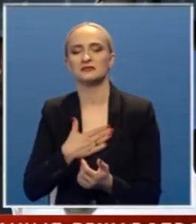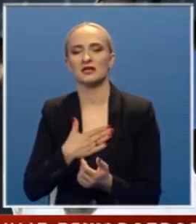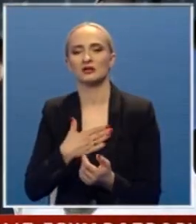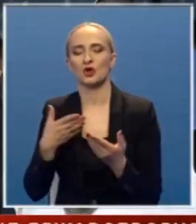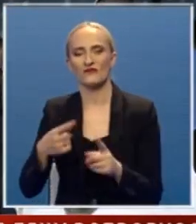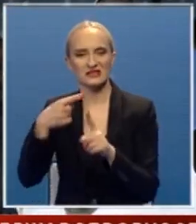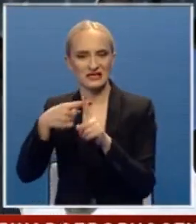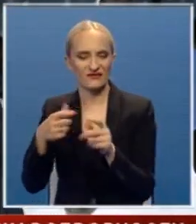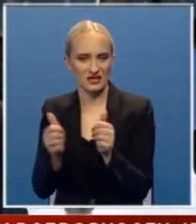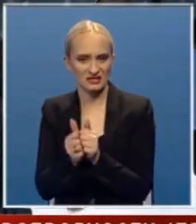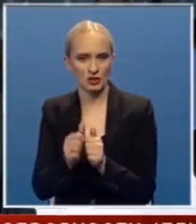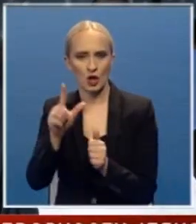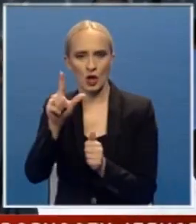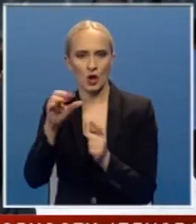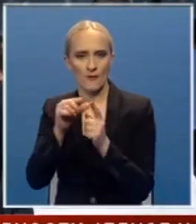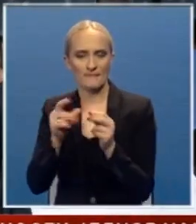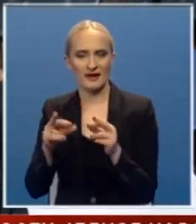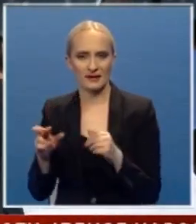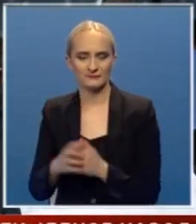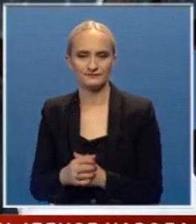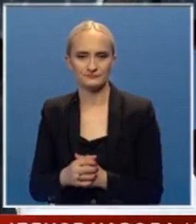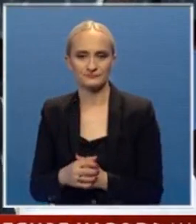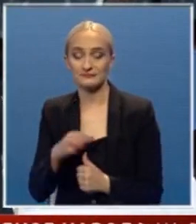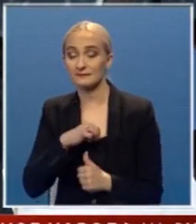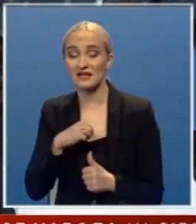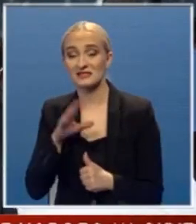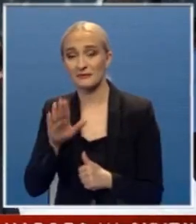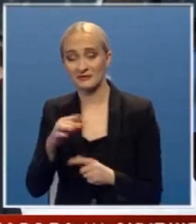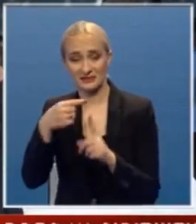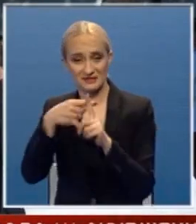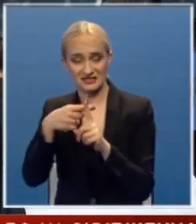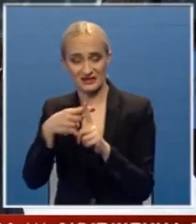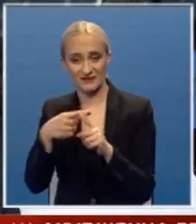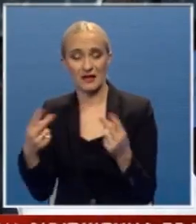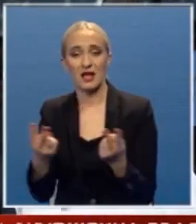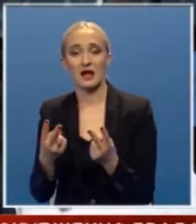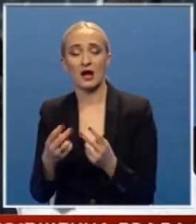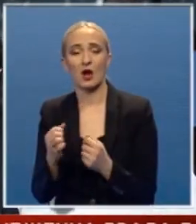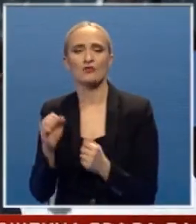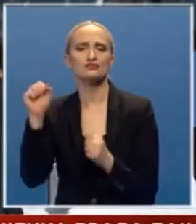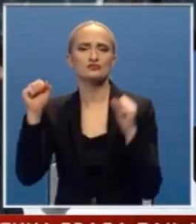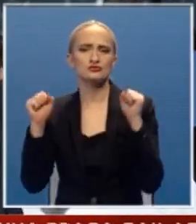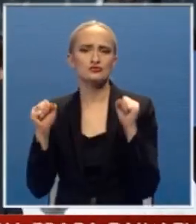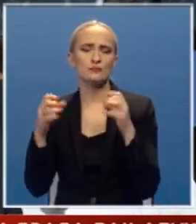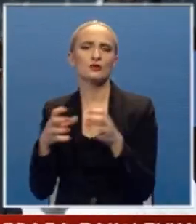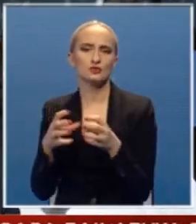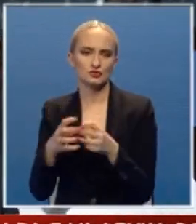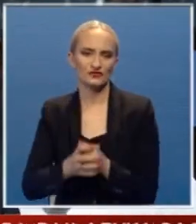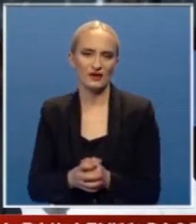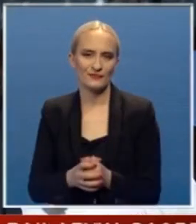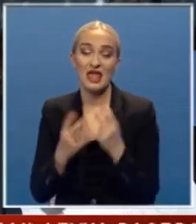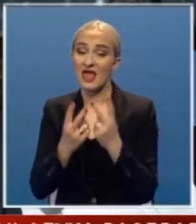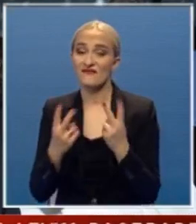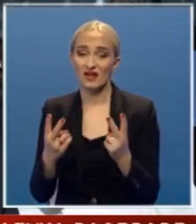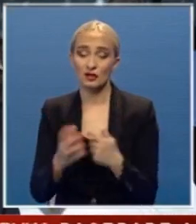ovdje crkvenu zajednicu u Loparama. Samim tim crkva kao stup društva